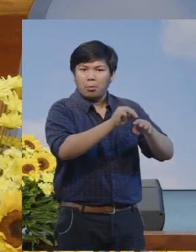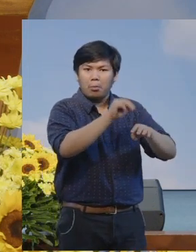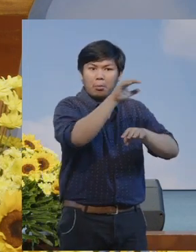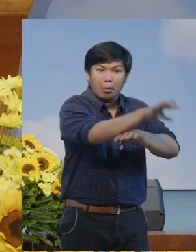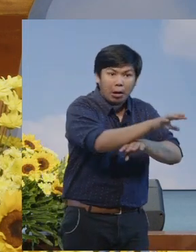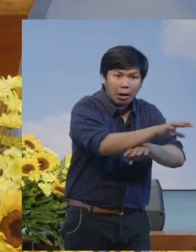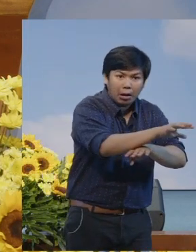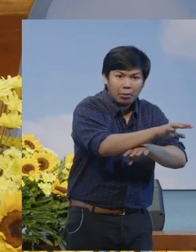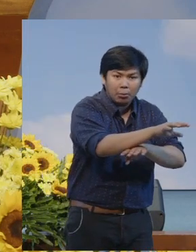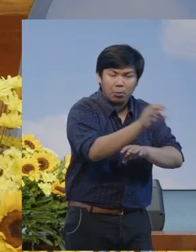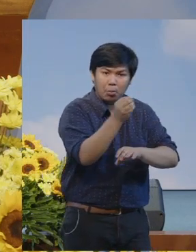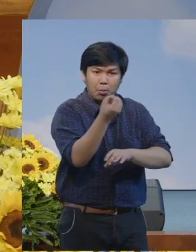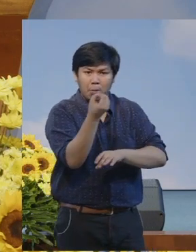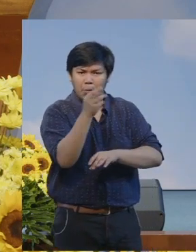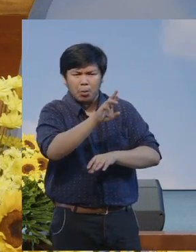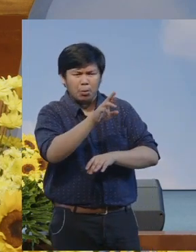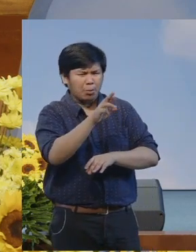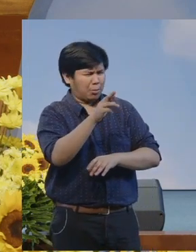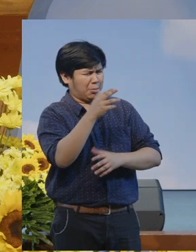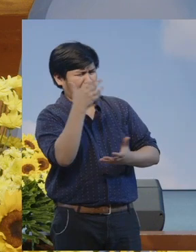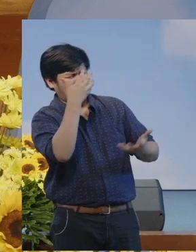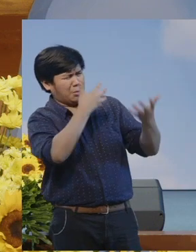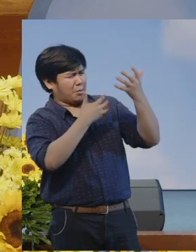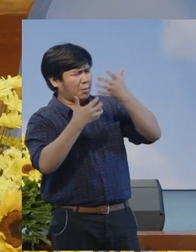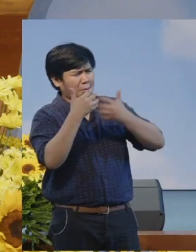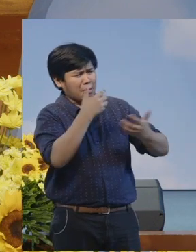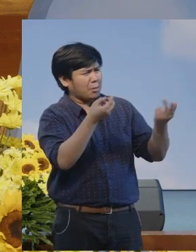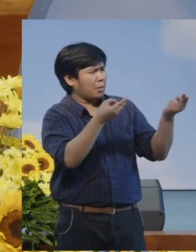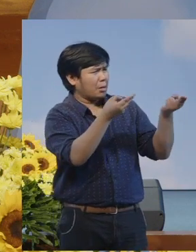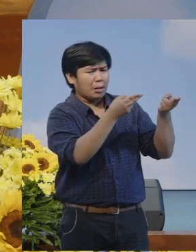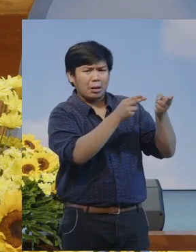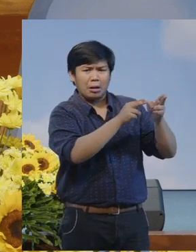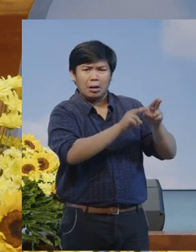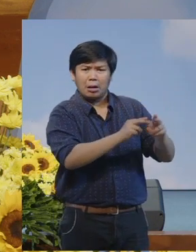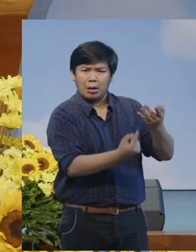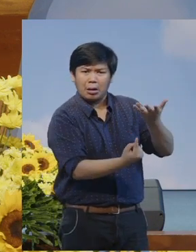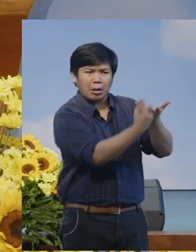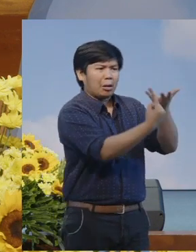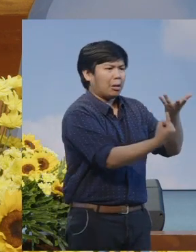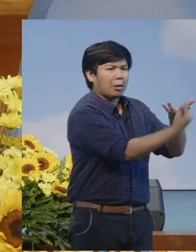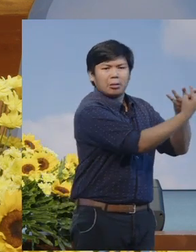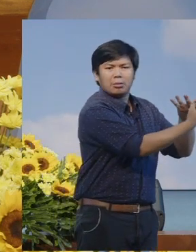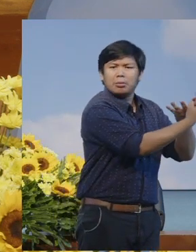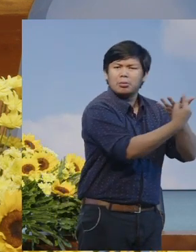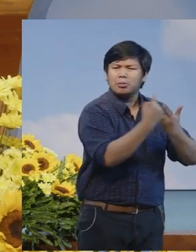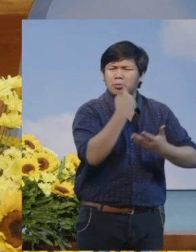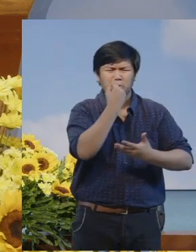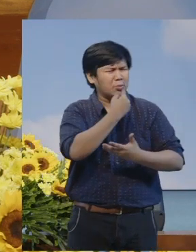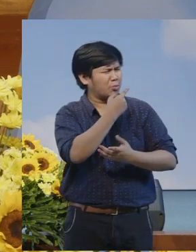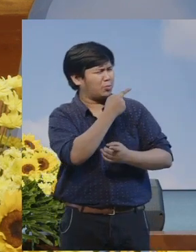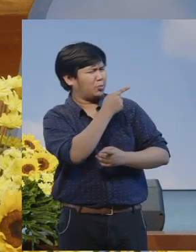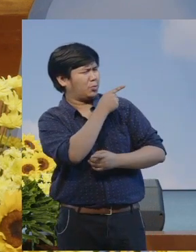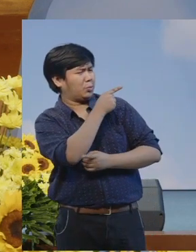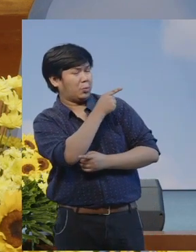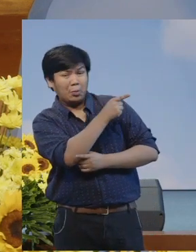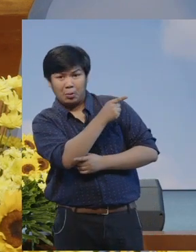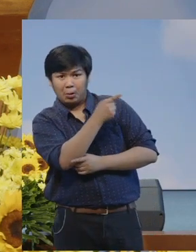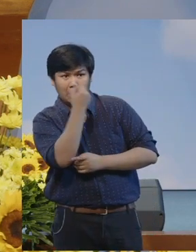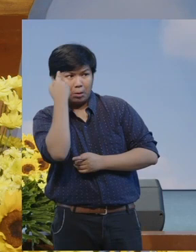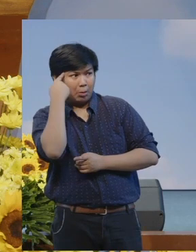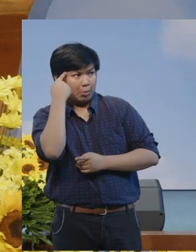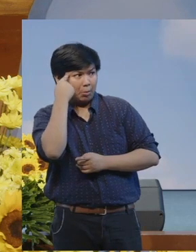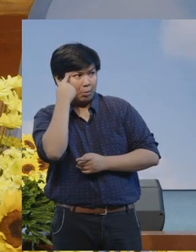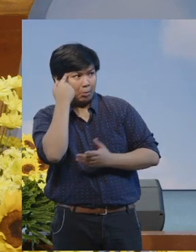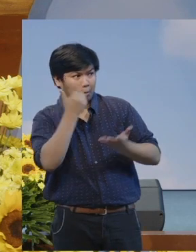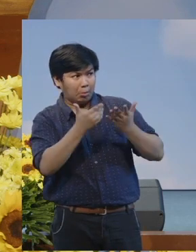mga hindi nila maipaliwanag na mga aparisyon na sa tingin nila ay